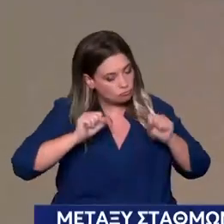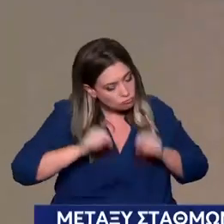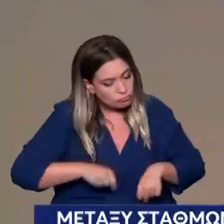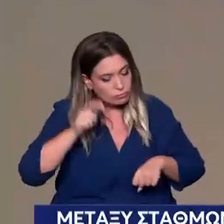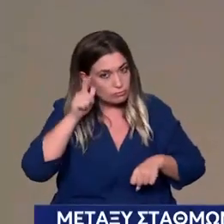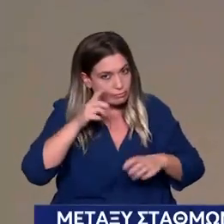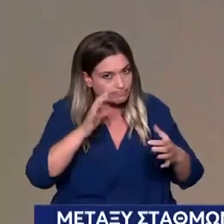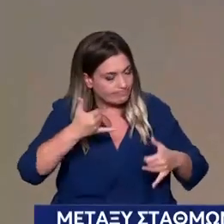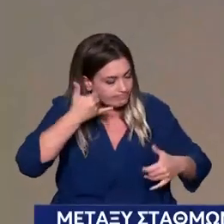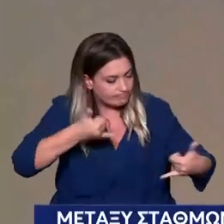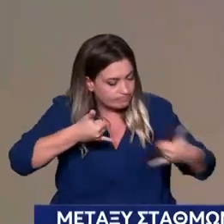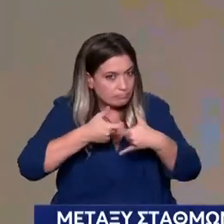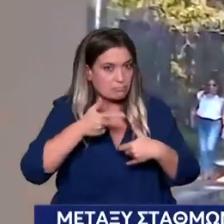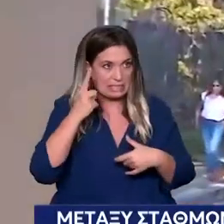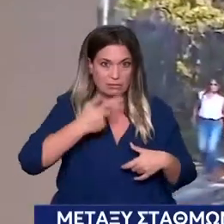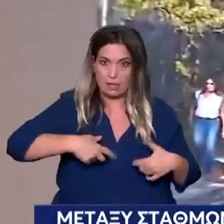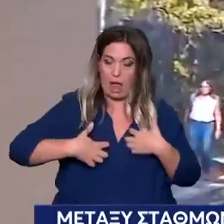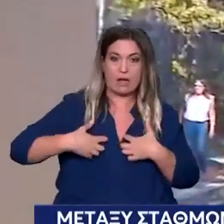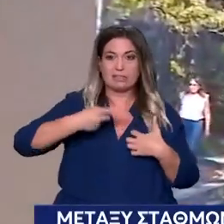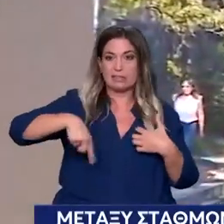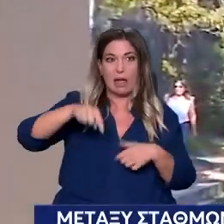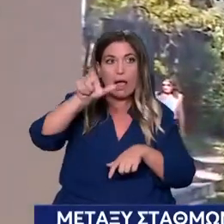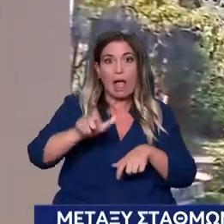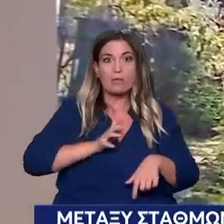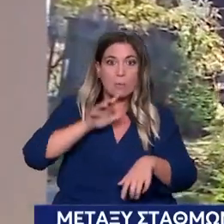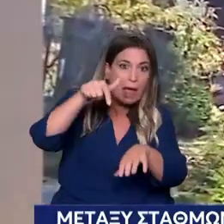ανησυχία. Πείτε μας τι ακριβώς έγινε, τι ζήσατε εσείς μέσα σε αυτό το σειρμό.